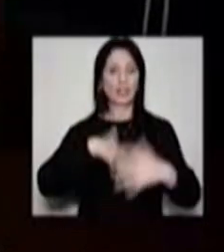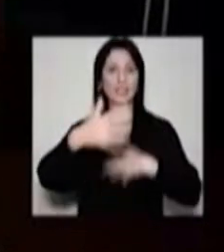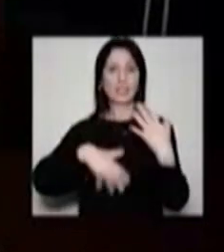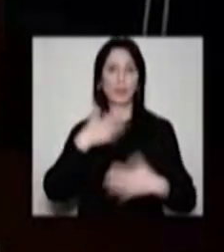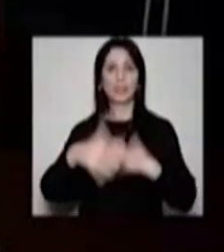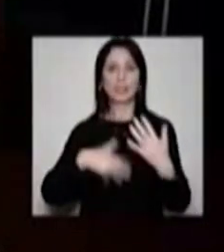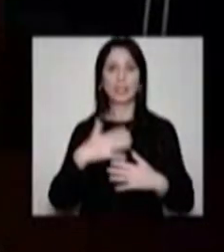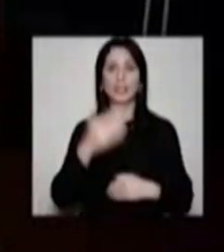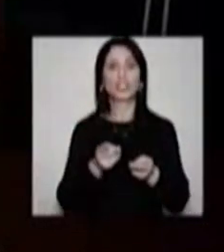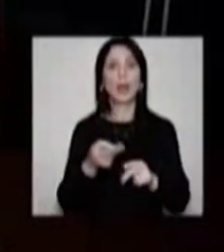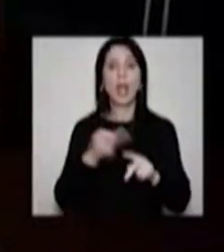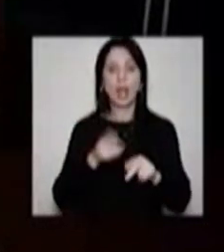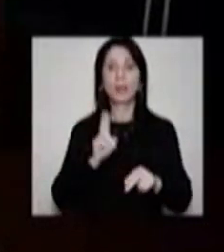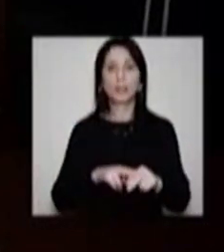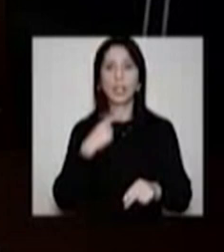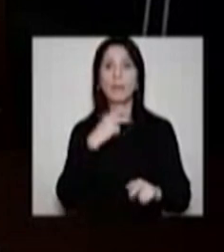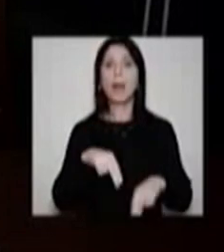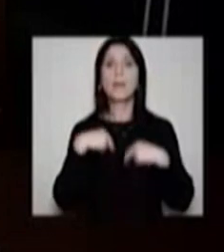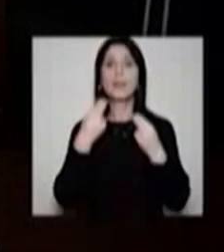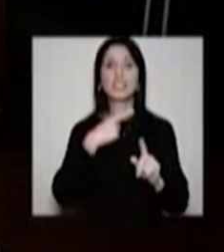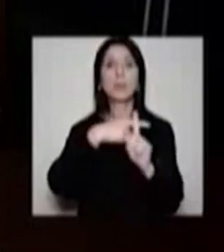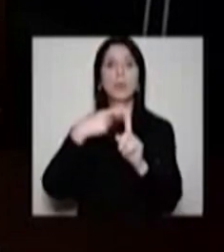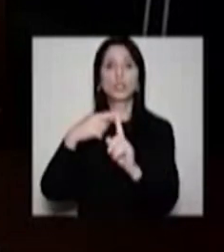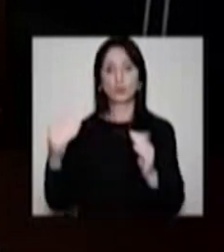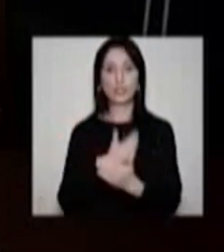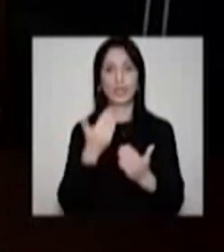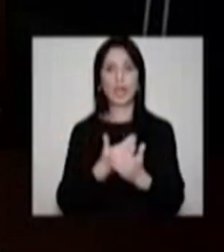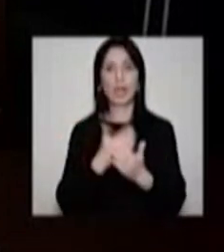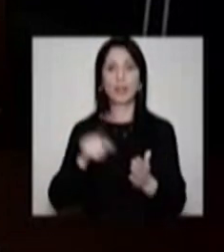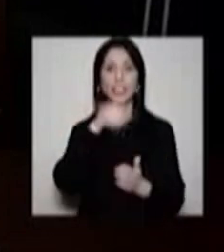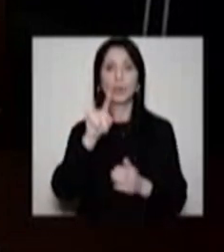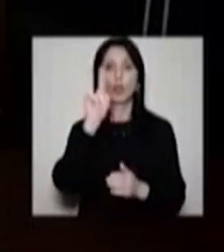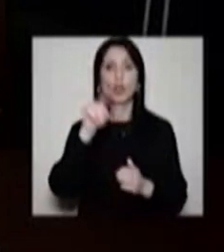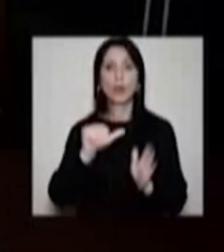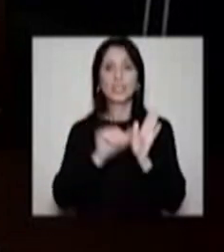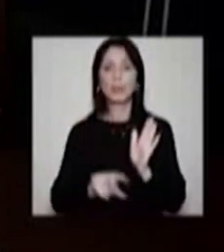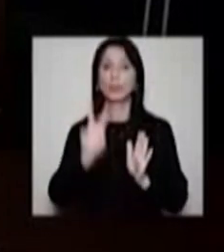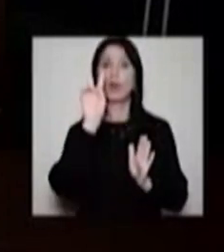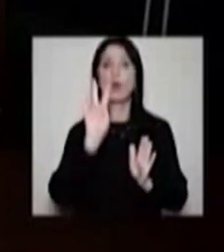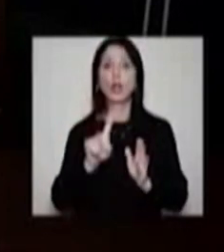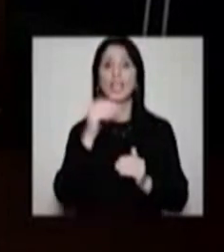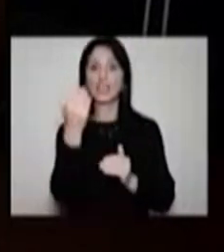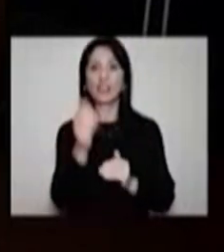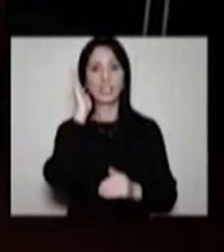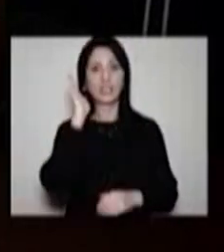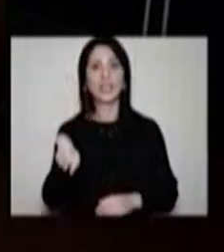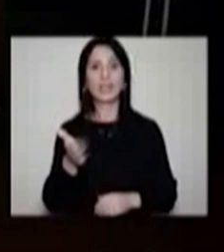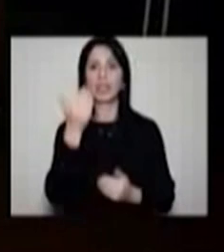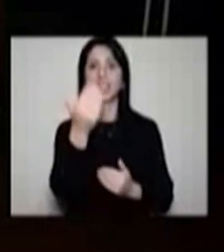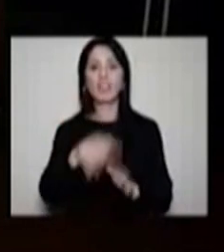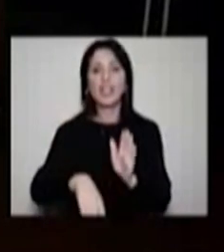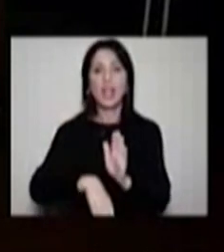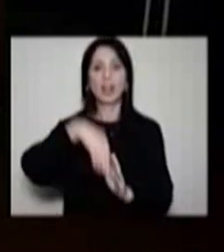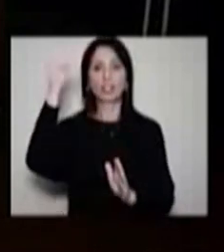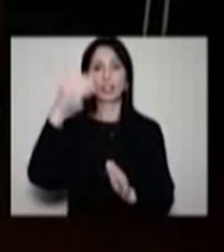და დესტაბილიზაცია. ამიტომ ხმამი ეცით პოზიტიურ სიახლეს, შემოხაზეთ ნომერი 62 და თქვენ გეყოლებათ